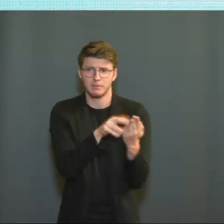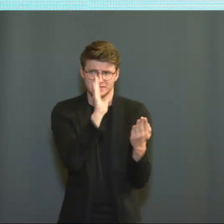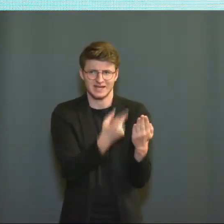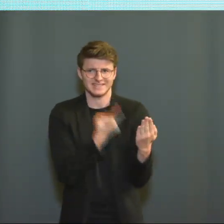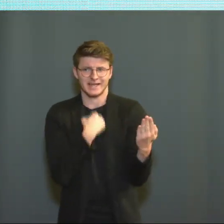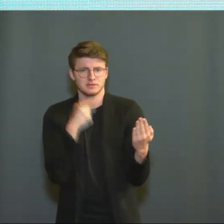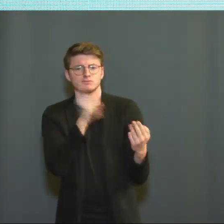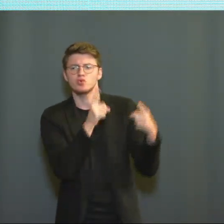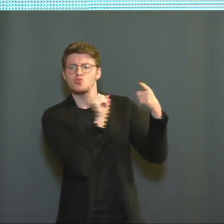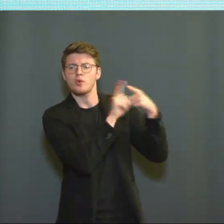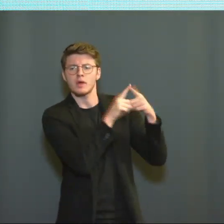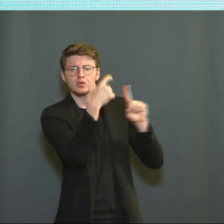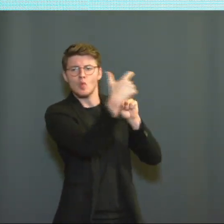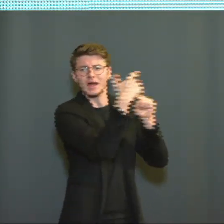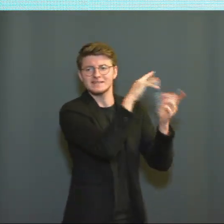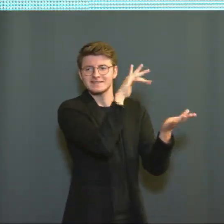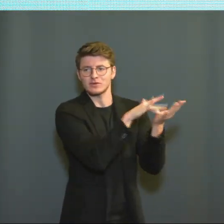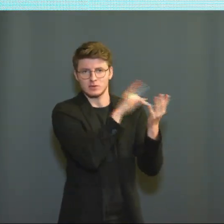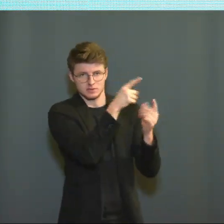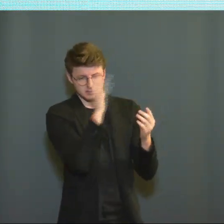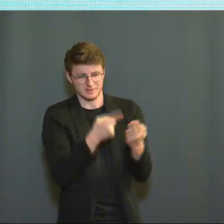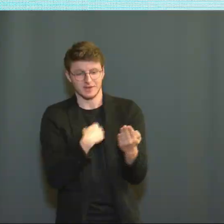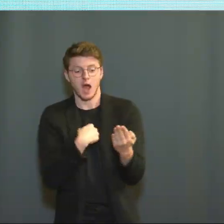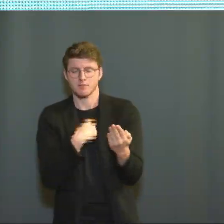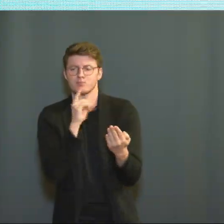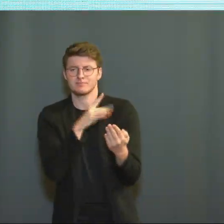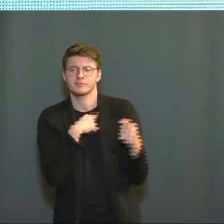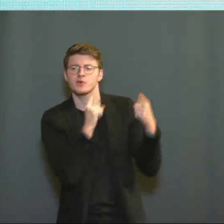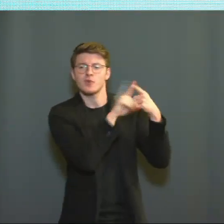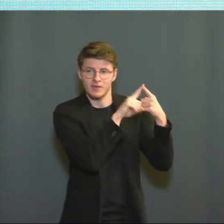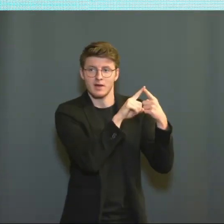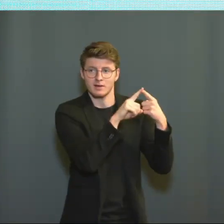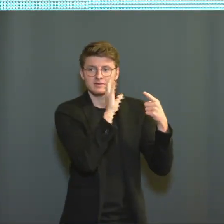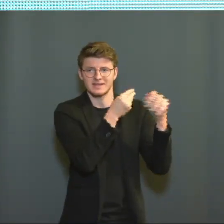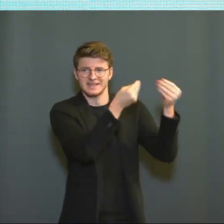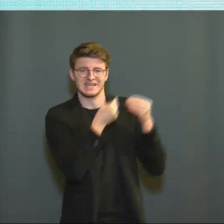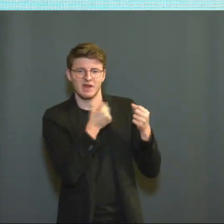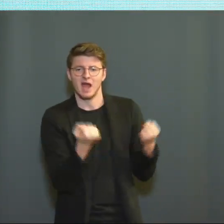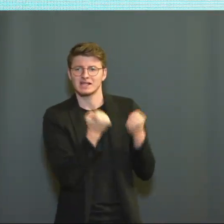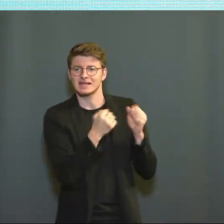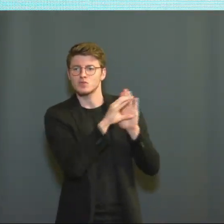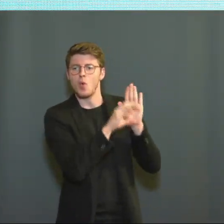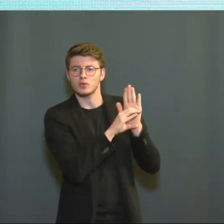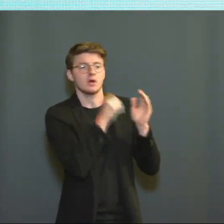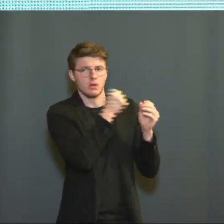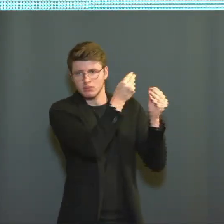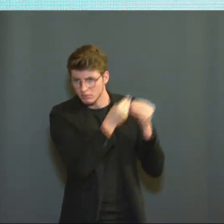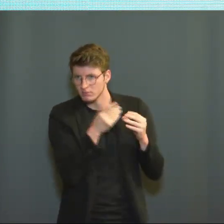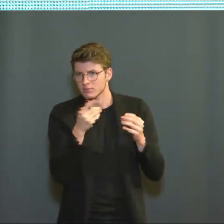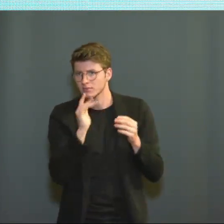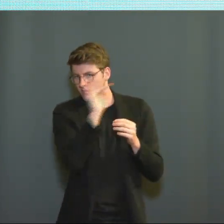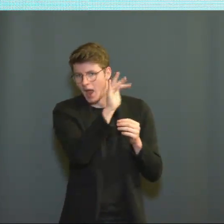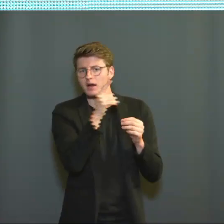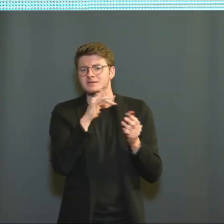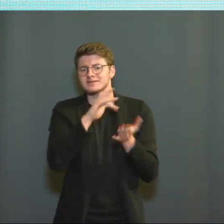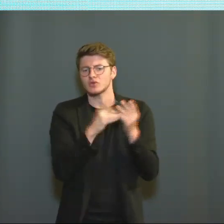contactcenter. U zal dan van hen een activatiecode krijgen om je te laten testen in het staalafnamecentrum. En